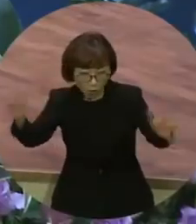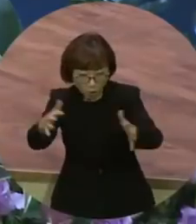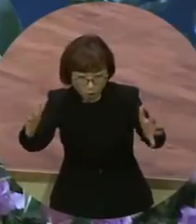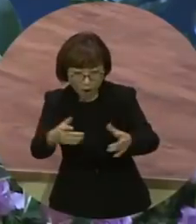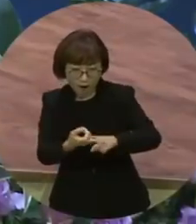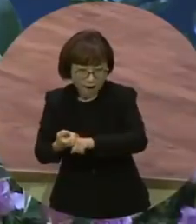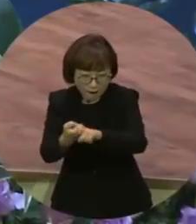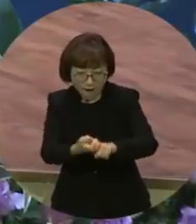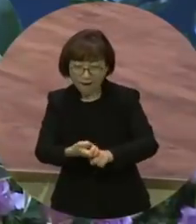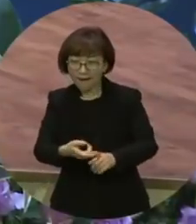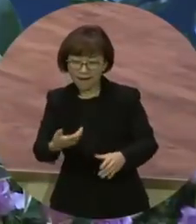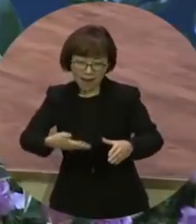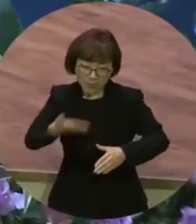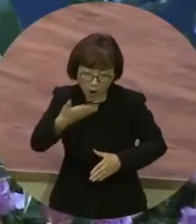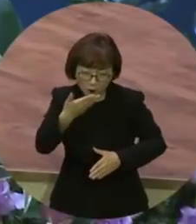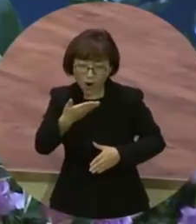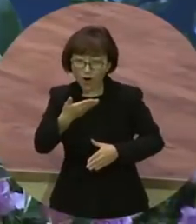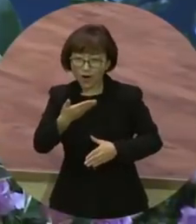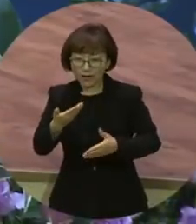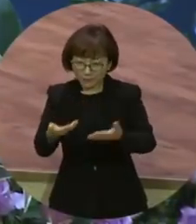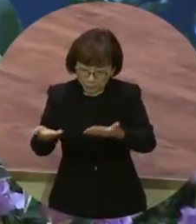있습니다.